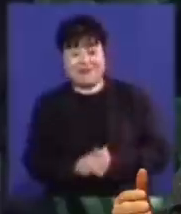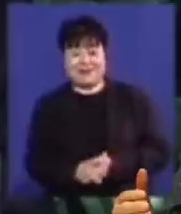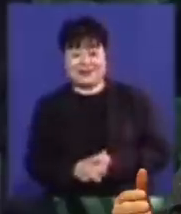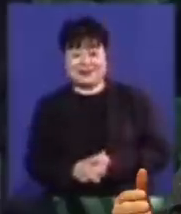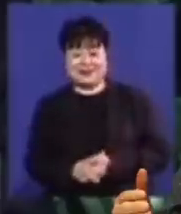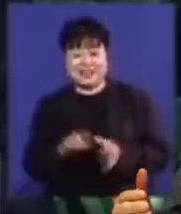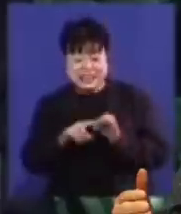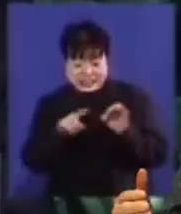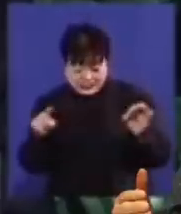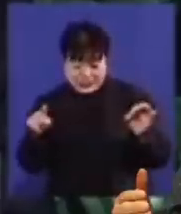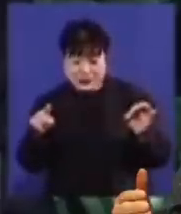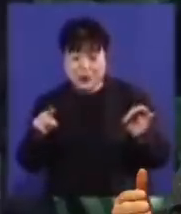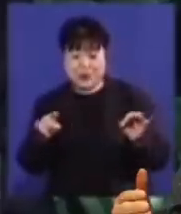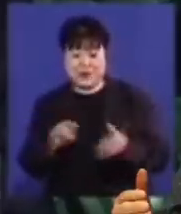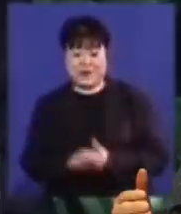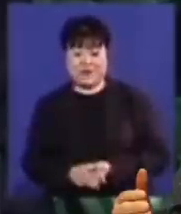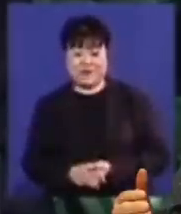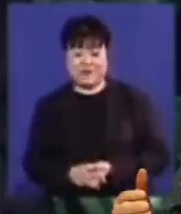11조